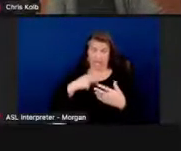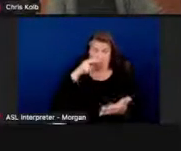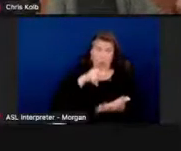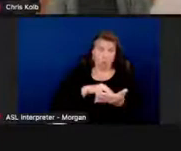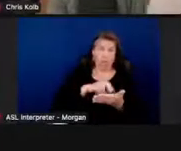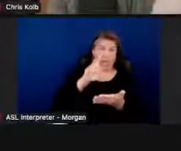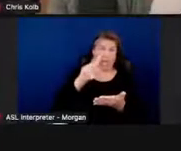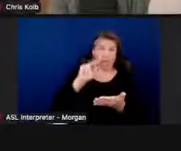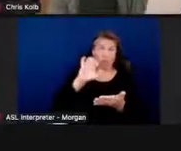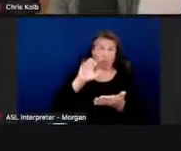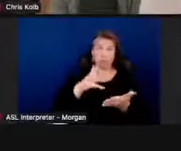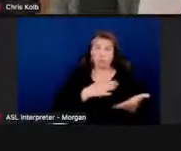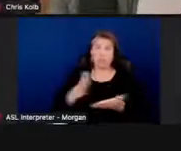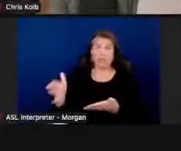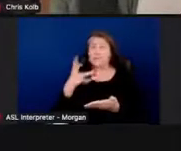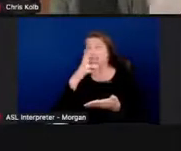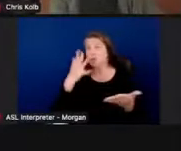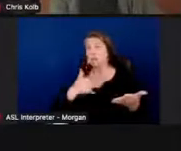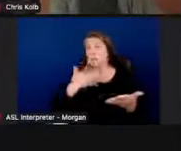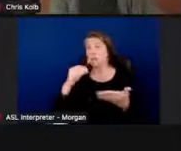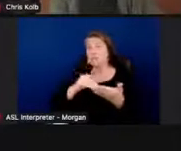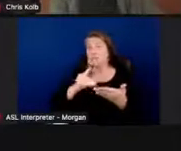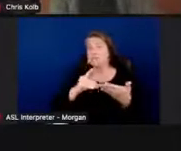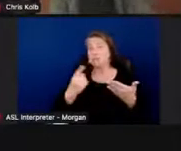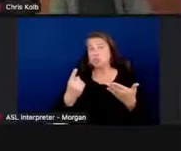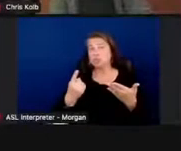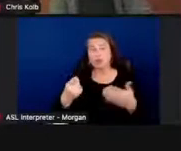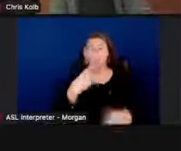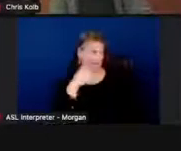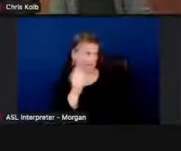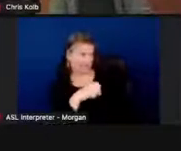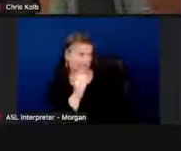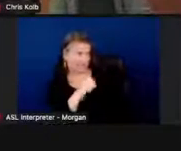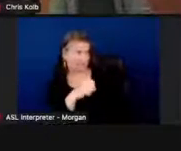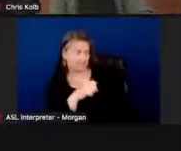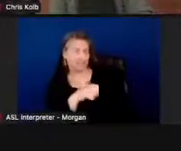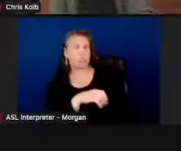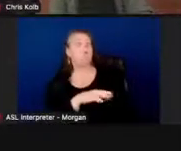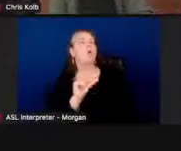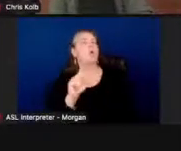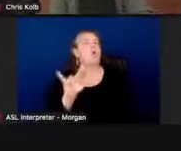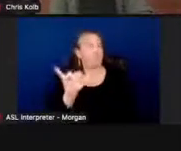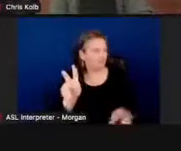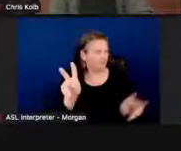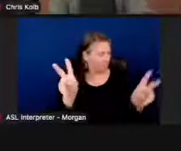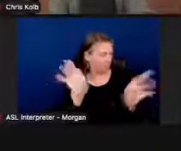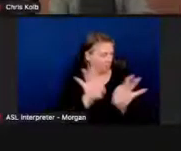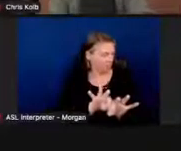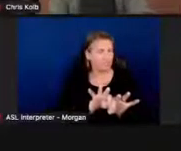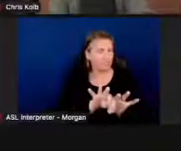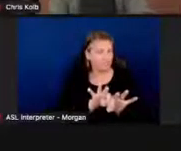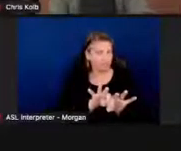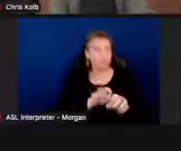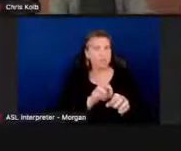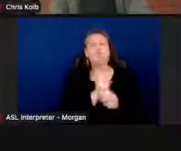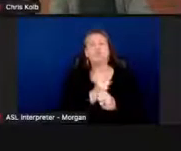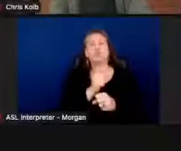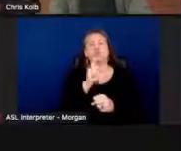kuna swala la mimi kama mwanabodi, je, nitaweza kufikia maelezo